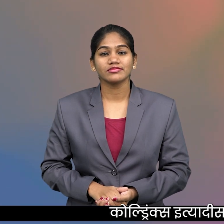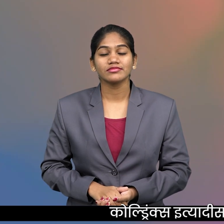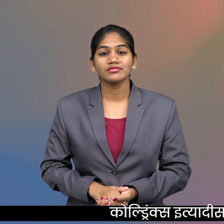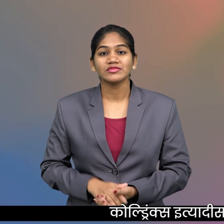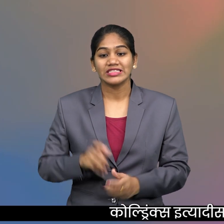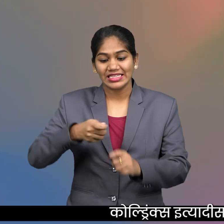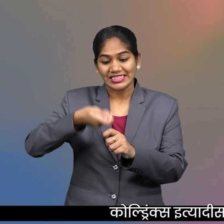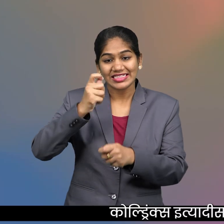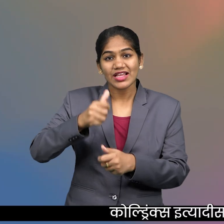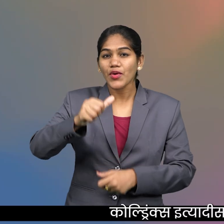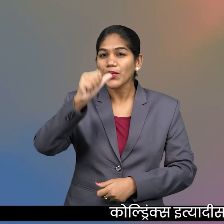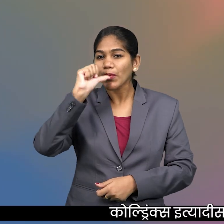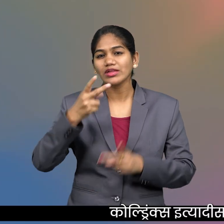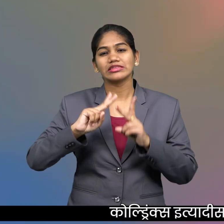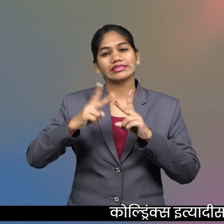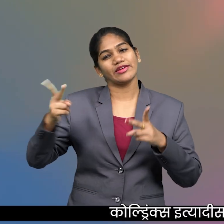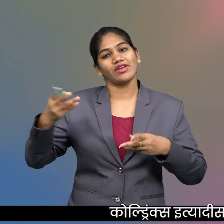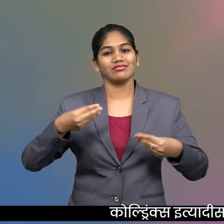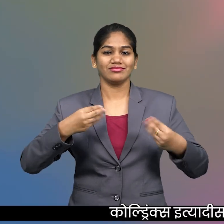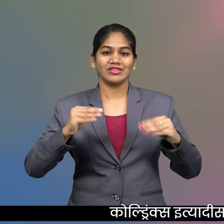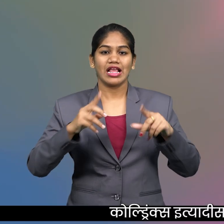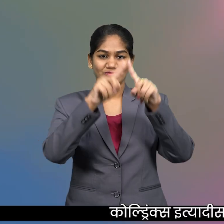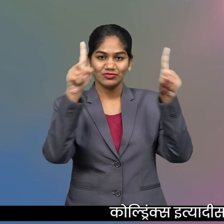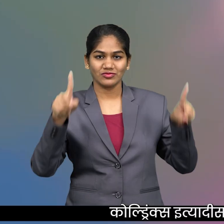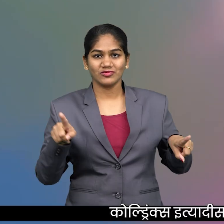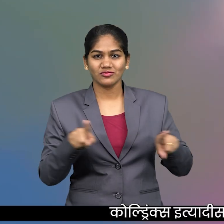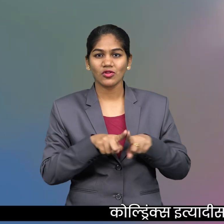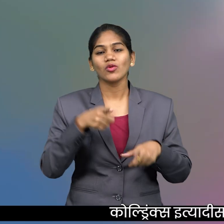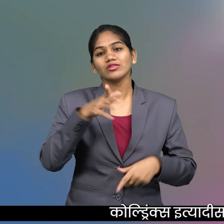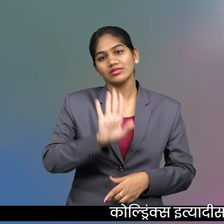कोल्ड ड्रिंक्स इत्यादींसारखे छोटे स्टॉल देखील लावतात.